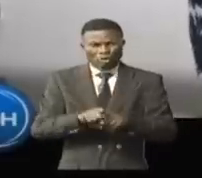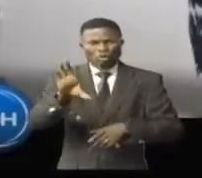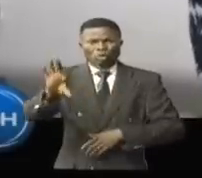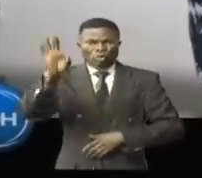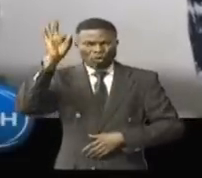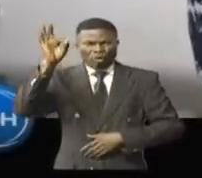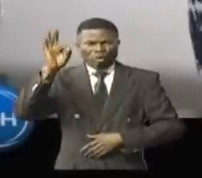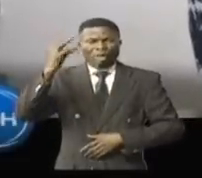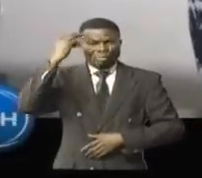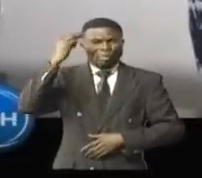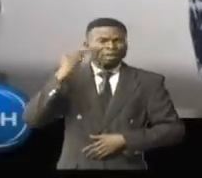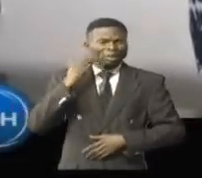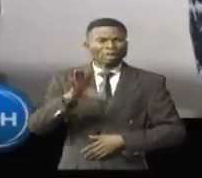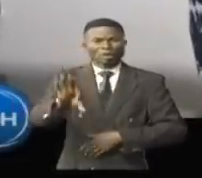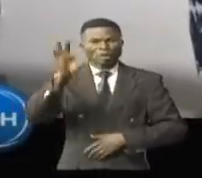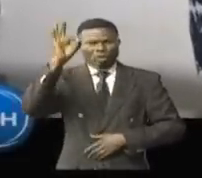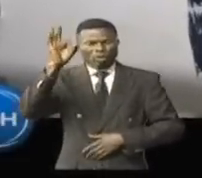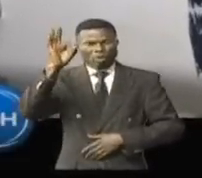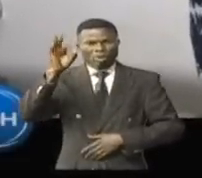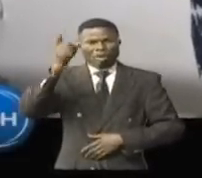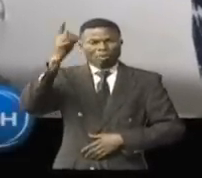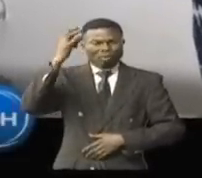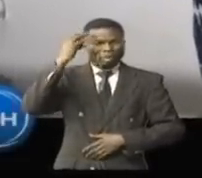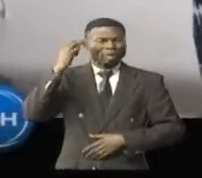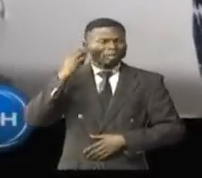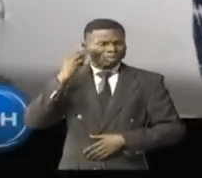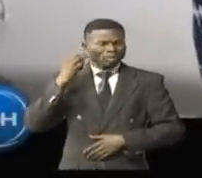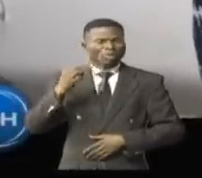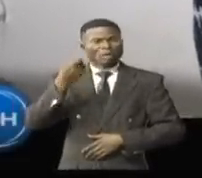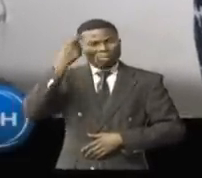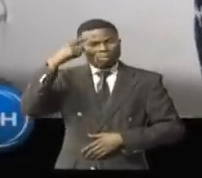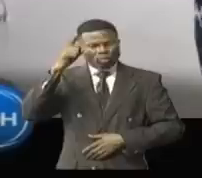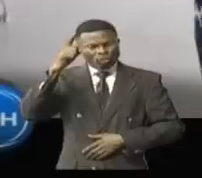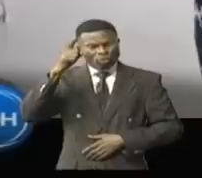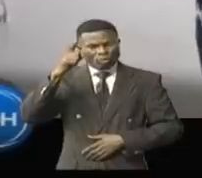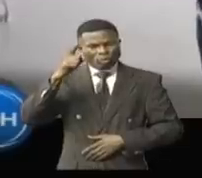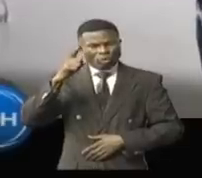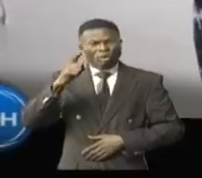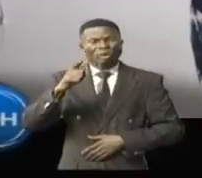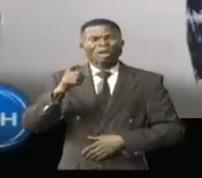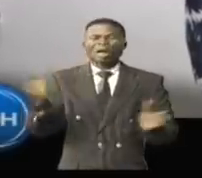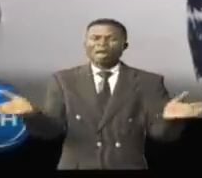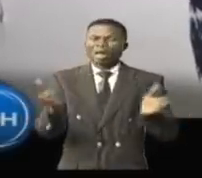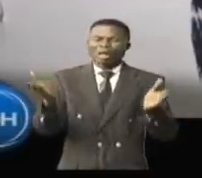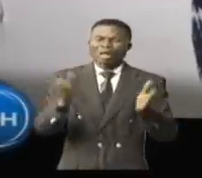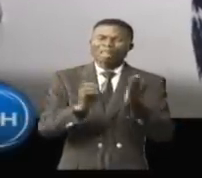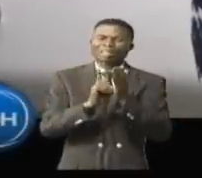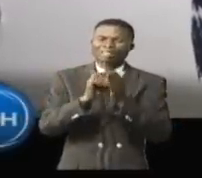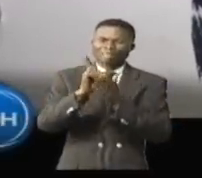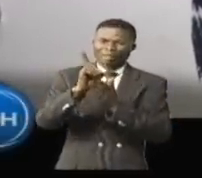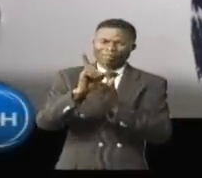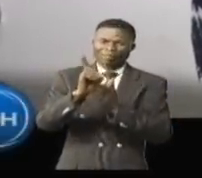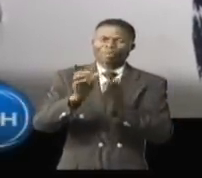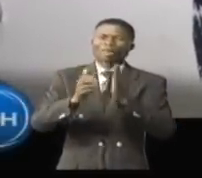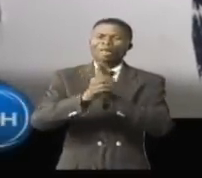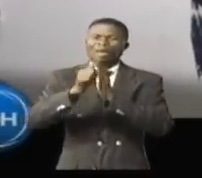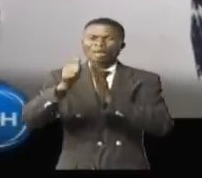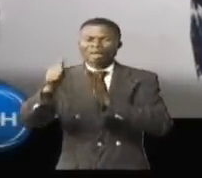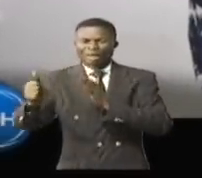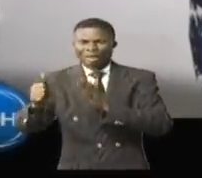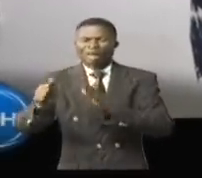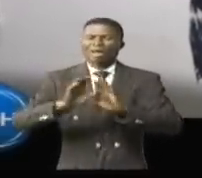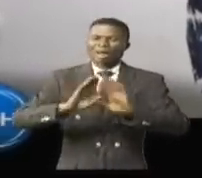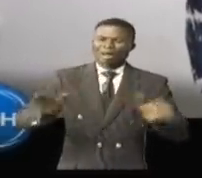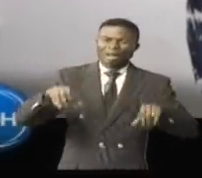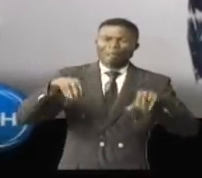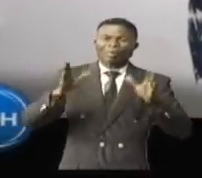les ministres, il y a aussi les premiers ministres. C'est pour juste optimiser les talents, les potentiels